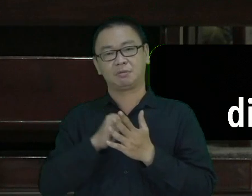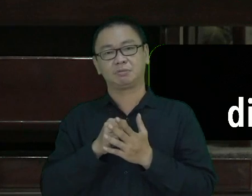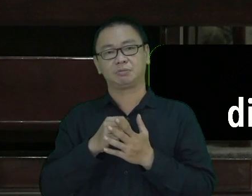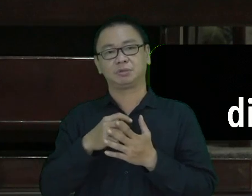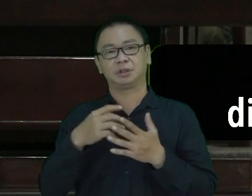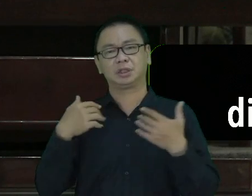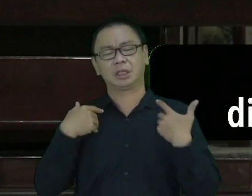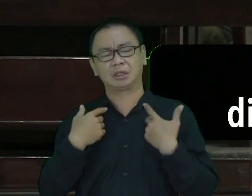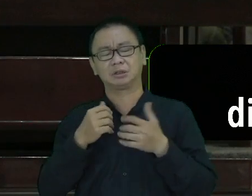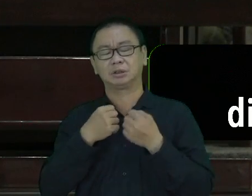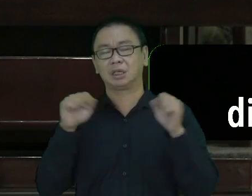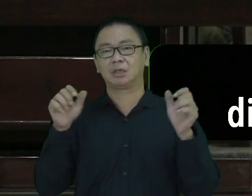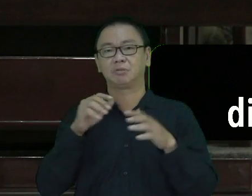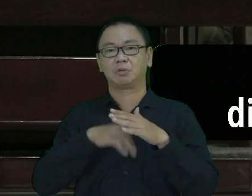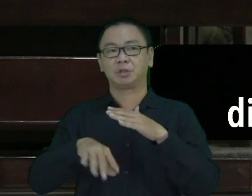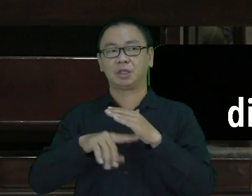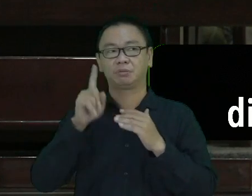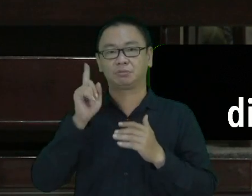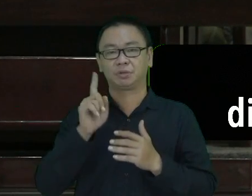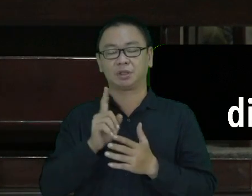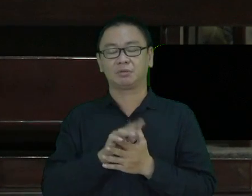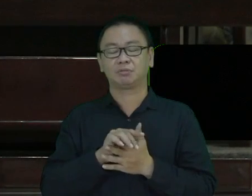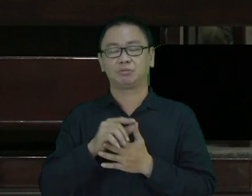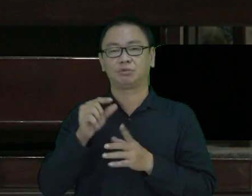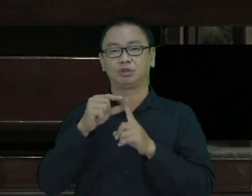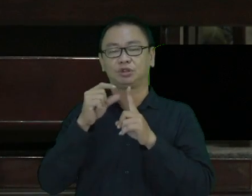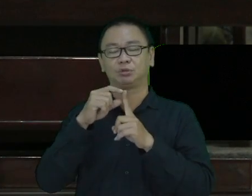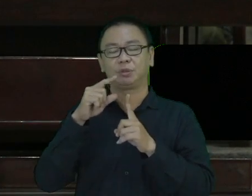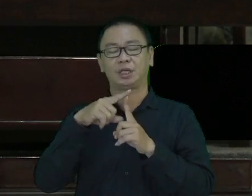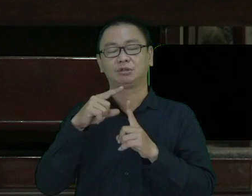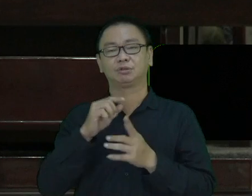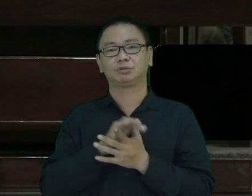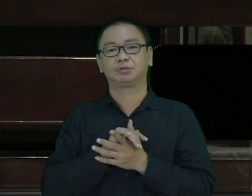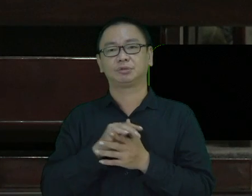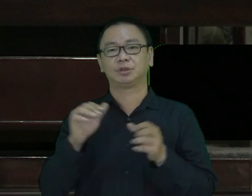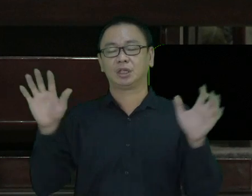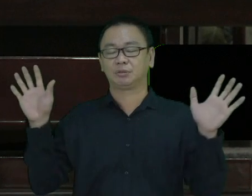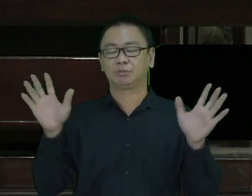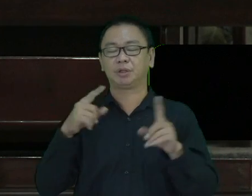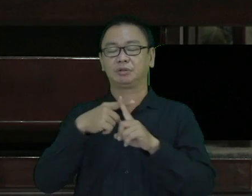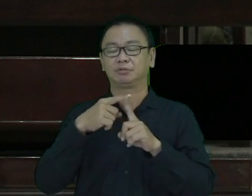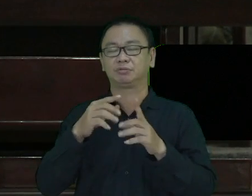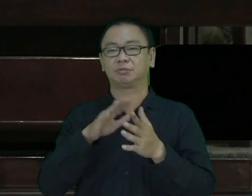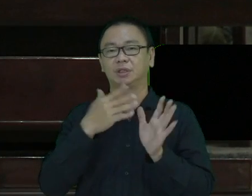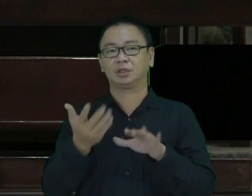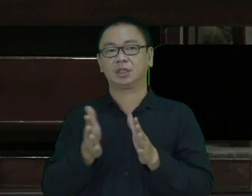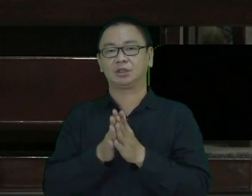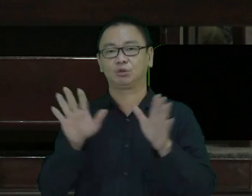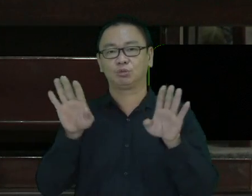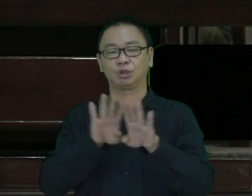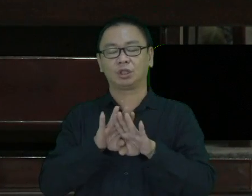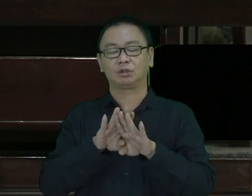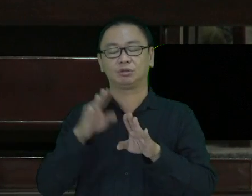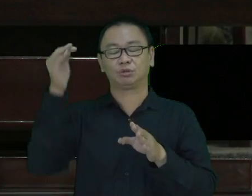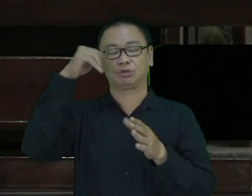sengsara, di bawah pemerintahan Pontius Pilatus, disalibkan, mati dan dikuburkan, turun ke